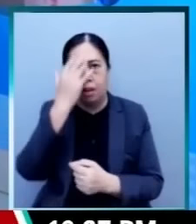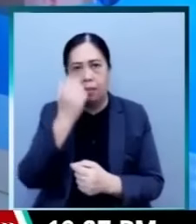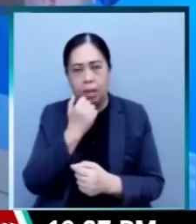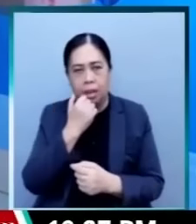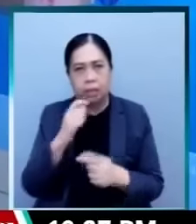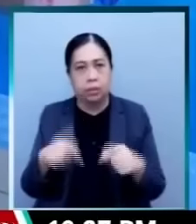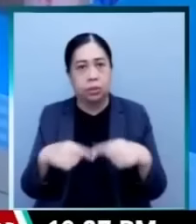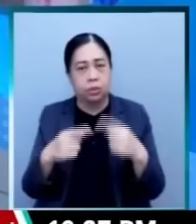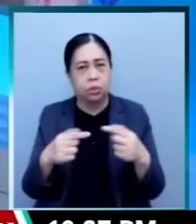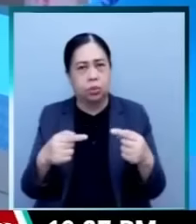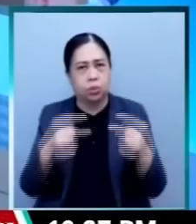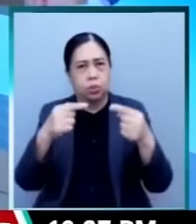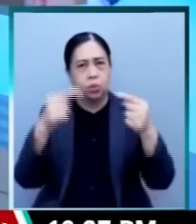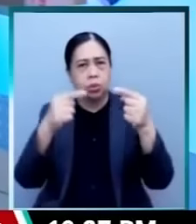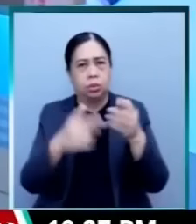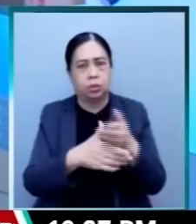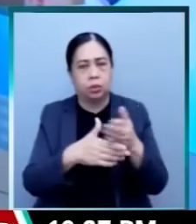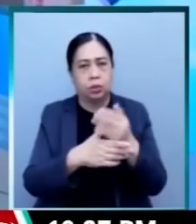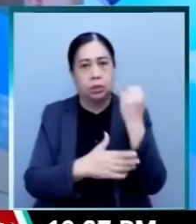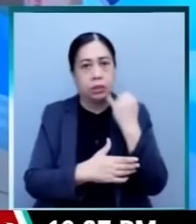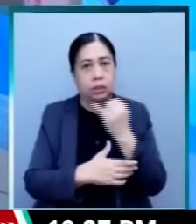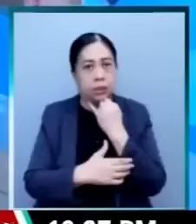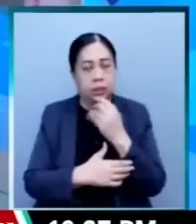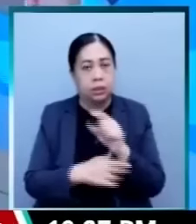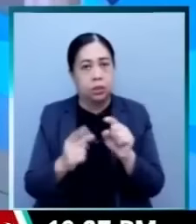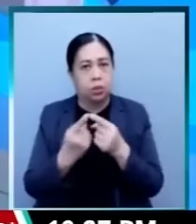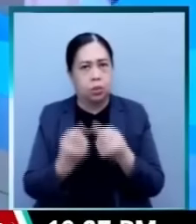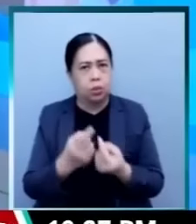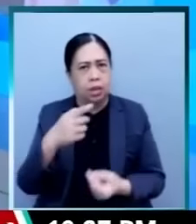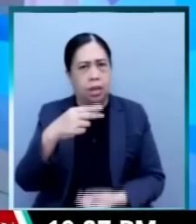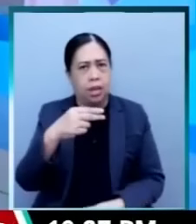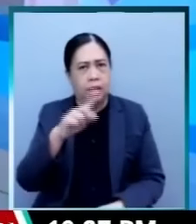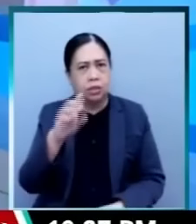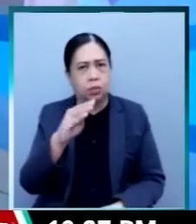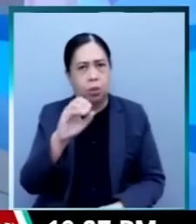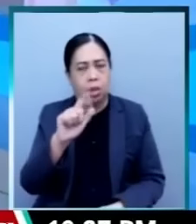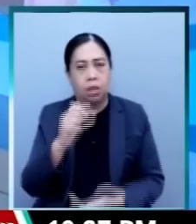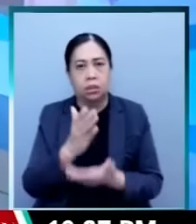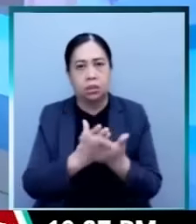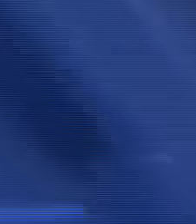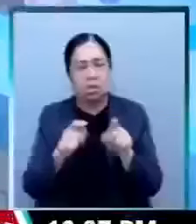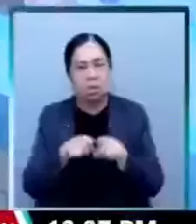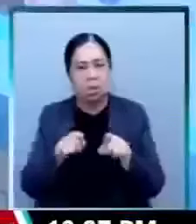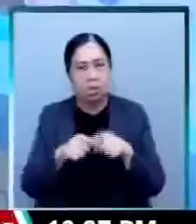tumitinding tensyon sa pagitan ng Israel at grupong Hezbollah, may mga lumikas na rin mula sa border ng Israel at Lebanon.